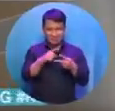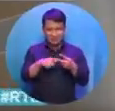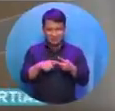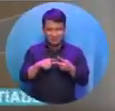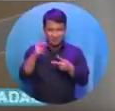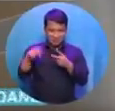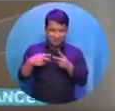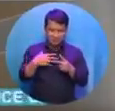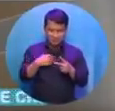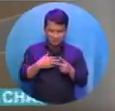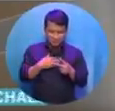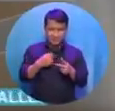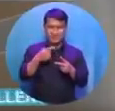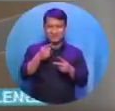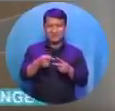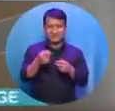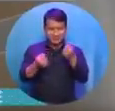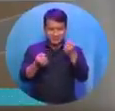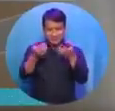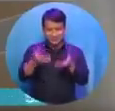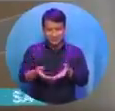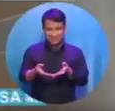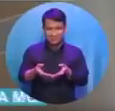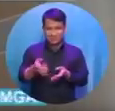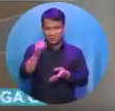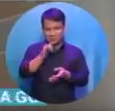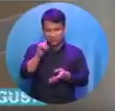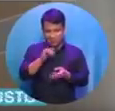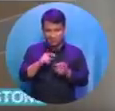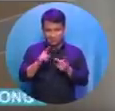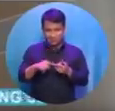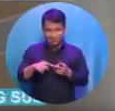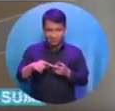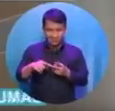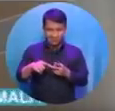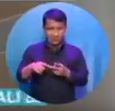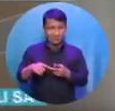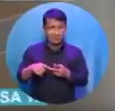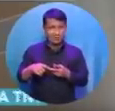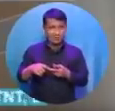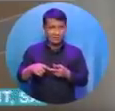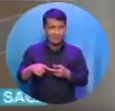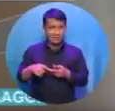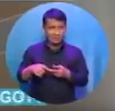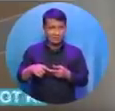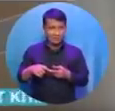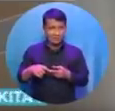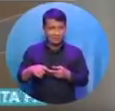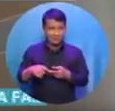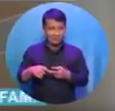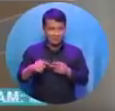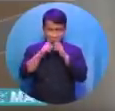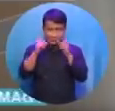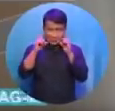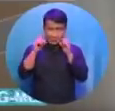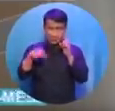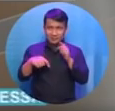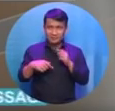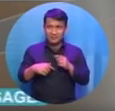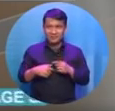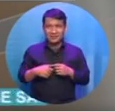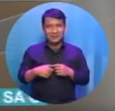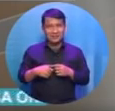video yung nakaputi na driver daw po yun, na lasing, yung tinutok pa po yung mukha niya. Eh, sino po yung medyong nakamas na nakaputi na